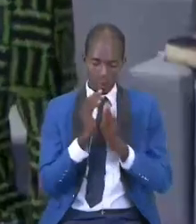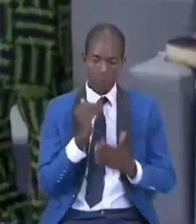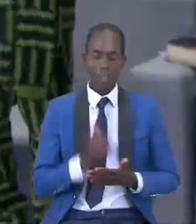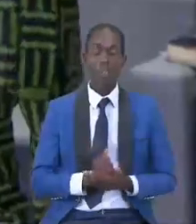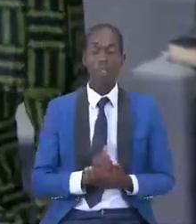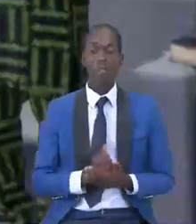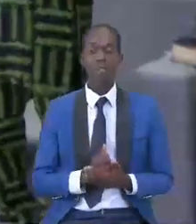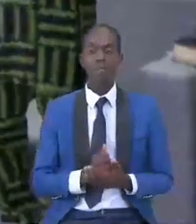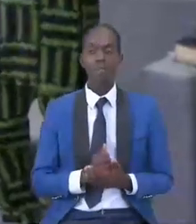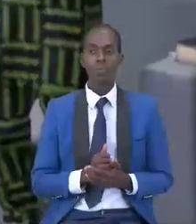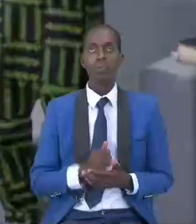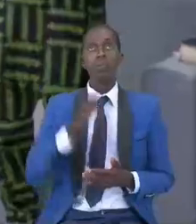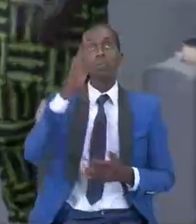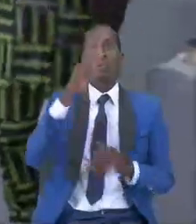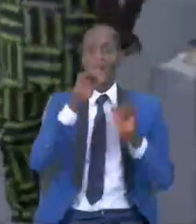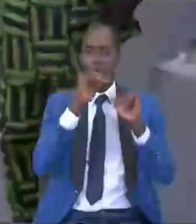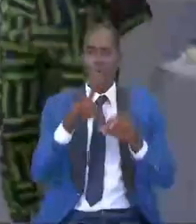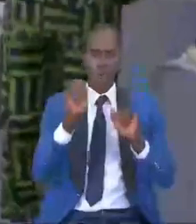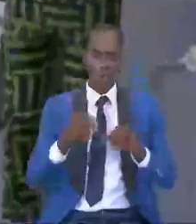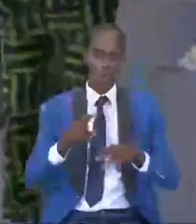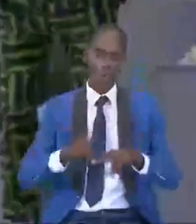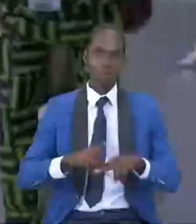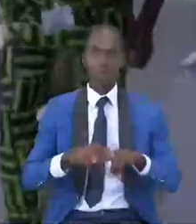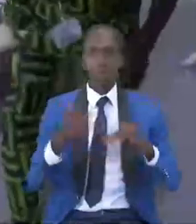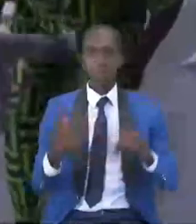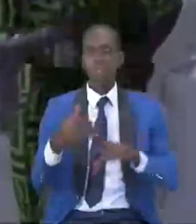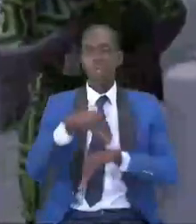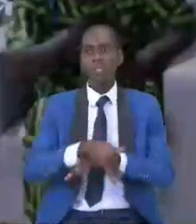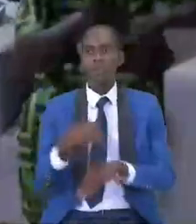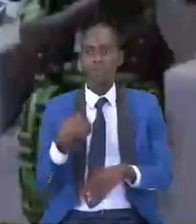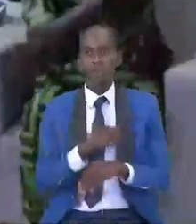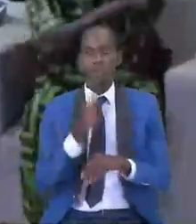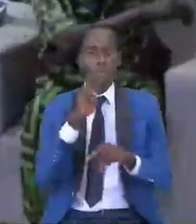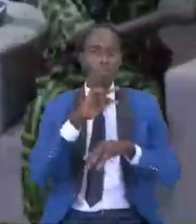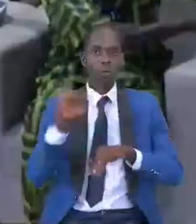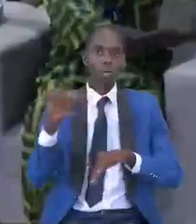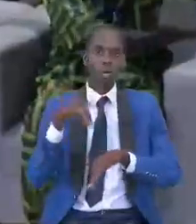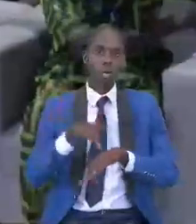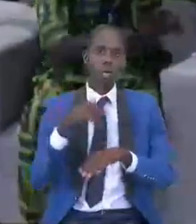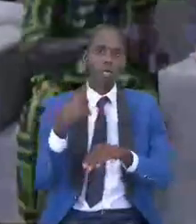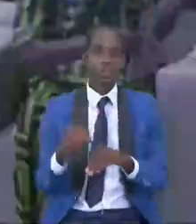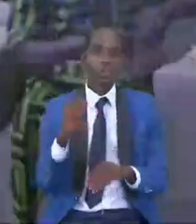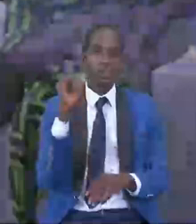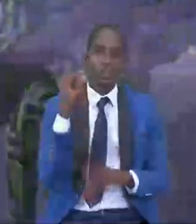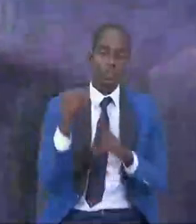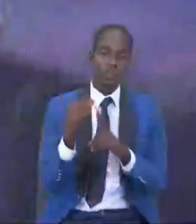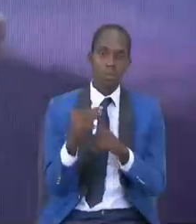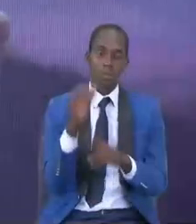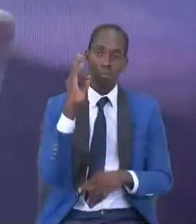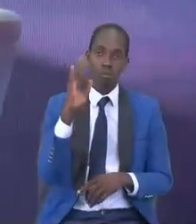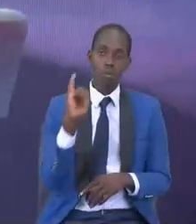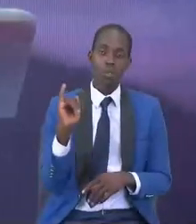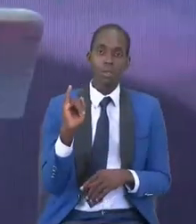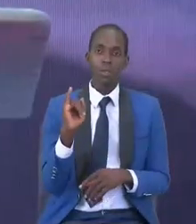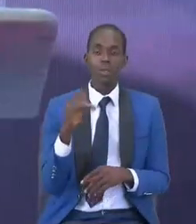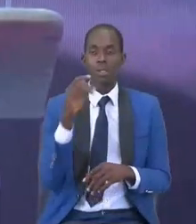prions. Que Dieu bénisse pour vous asseoir. Ce soir, nous considérons le message, un